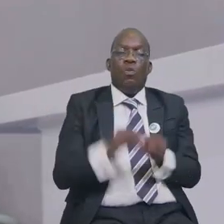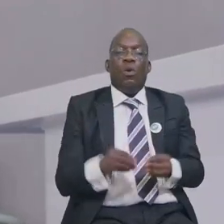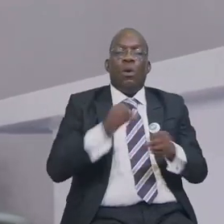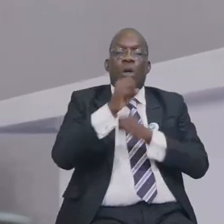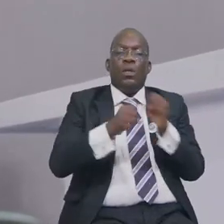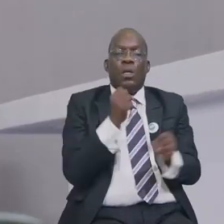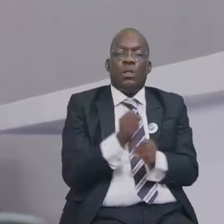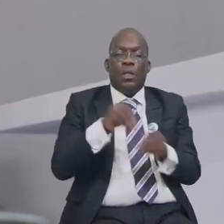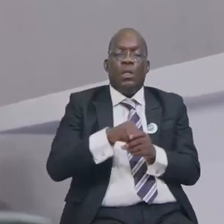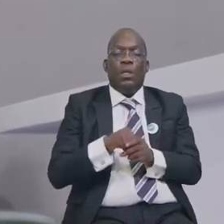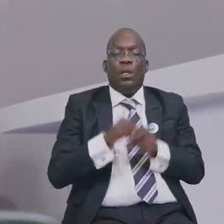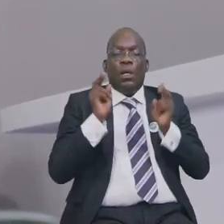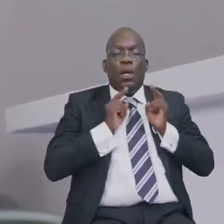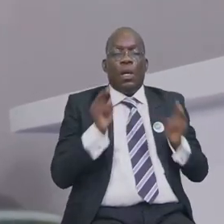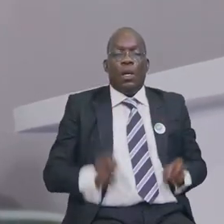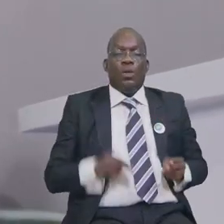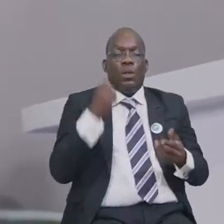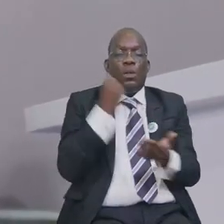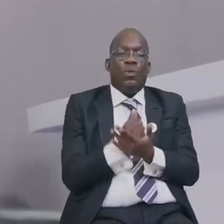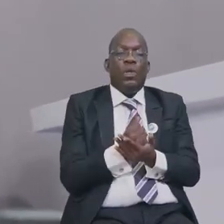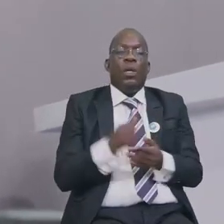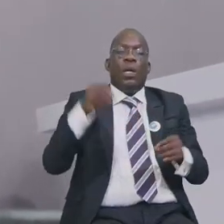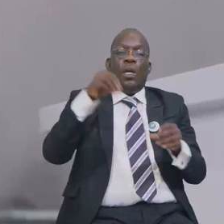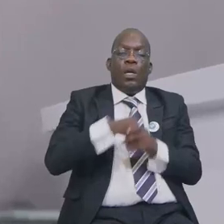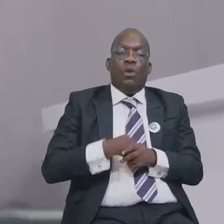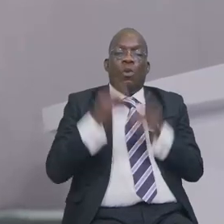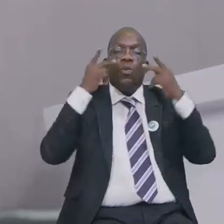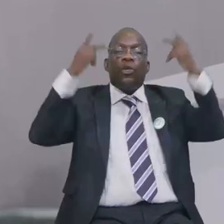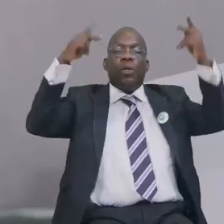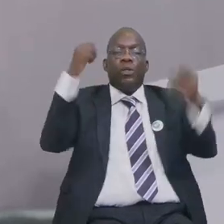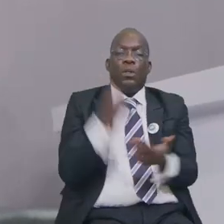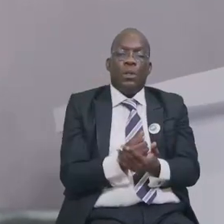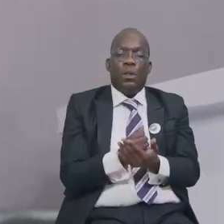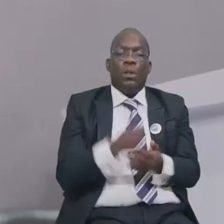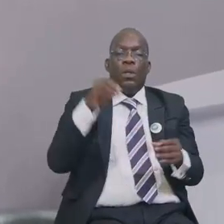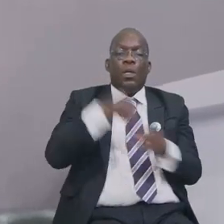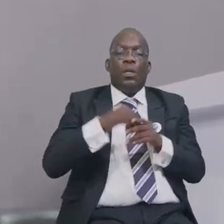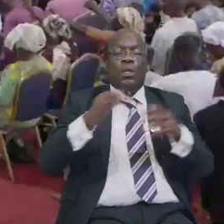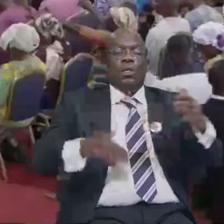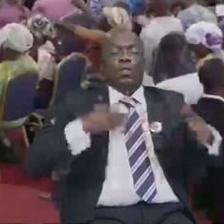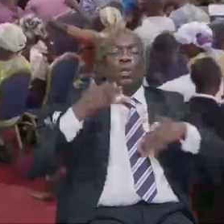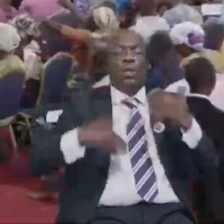santé, en prospérité, dans la joie,